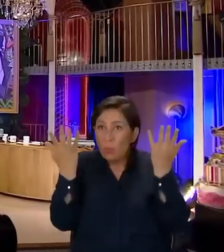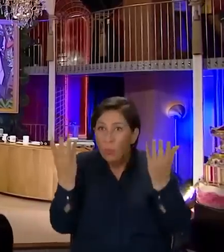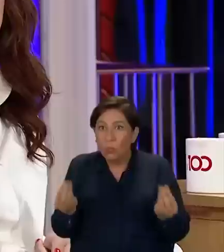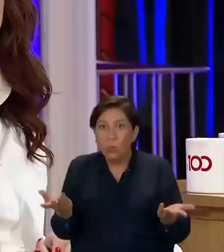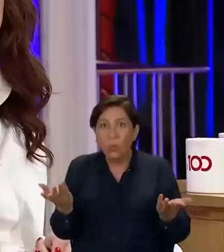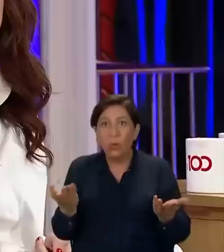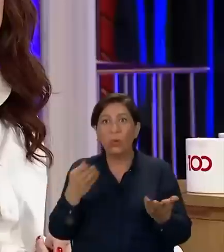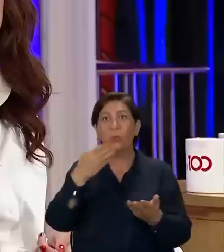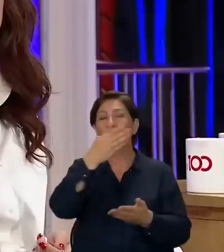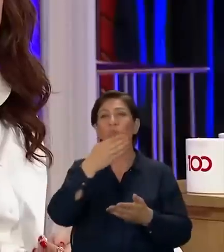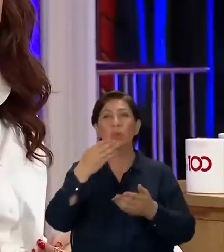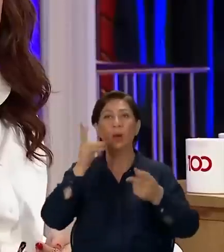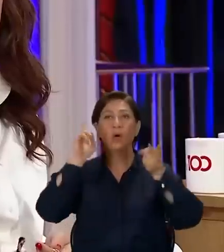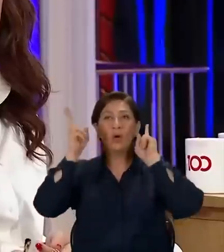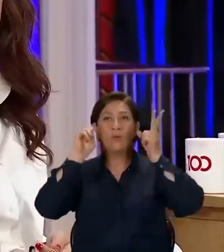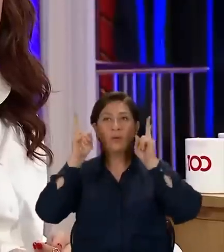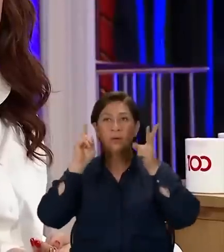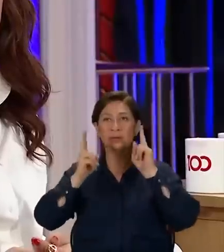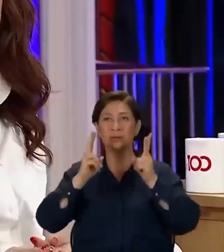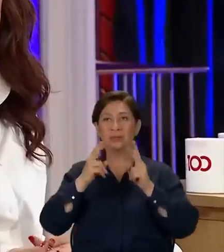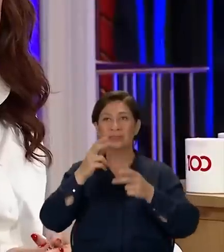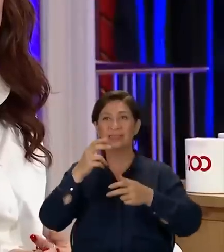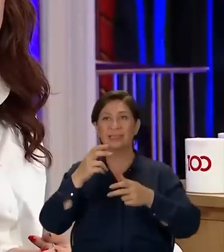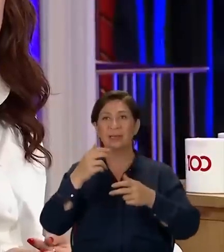yahu? Bu da şey yarışması.